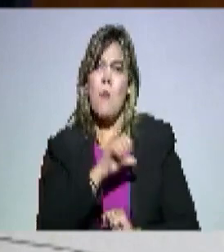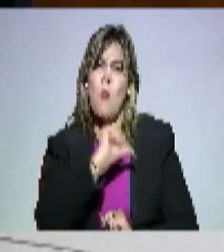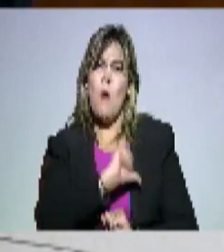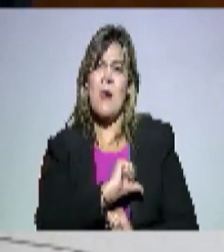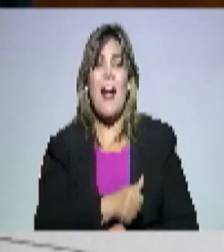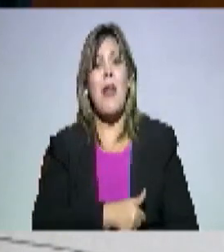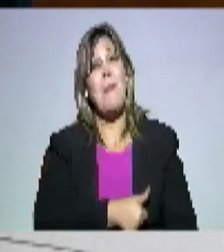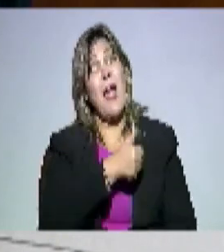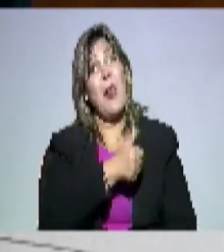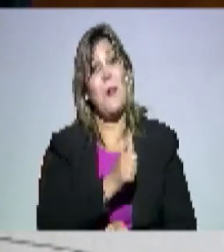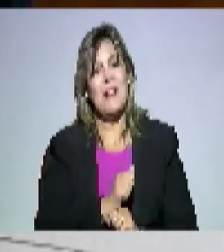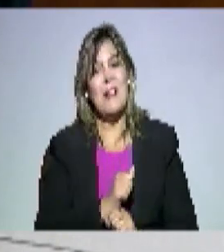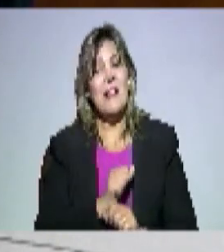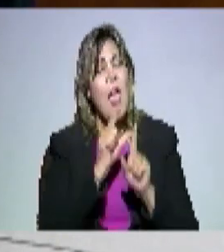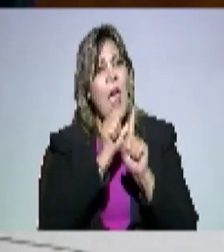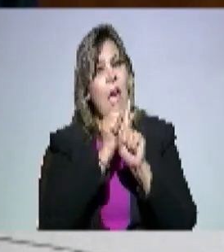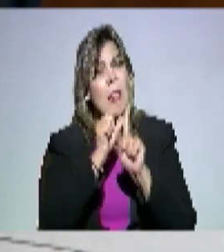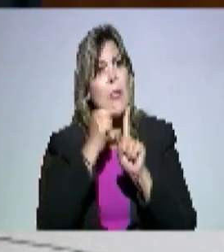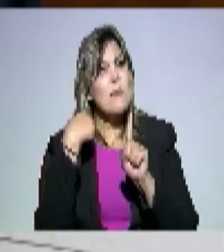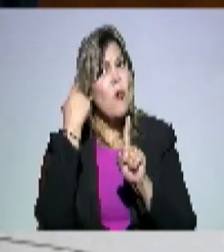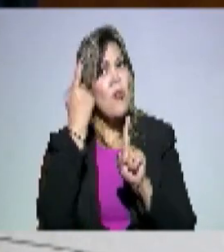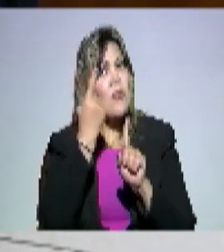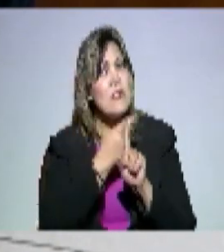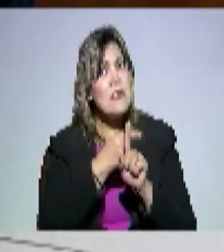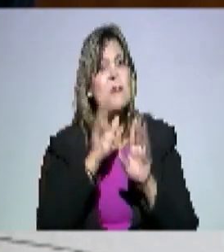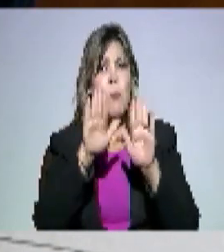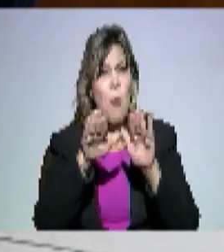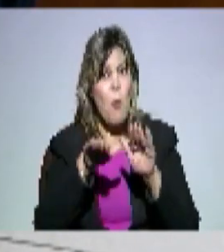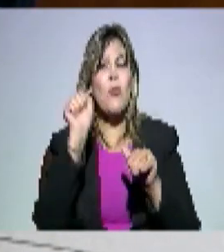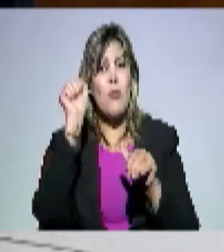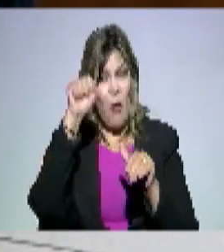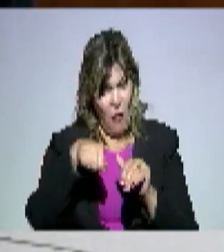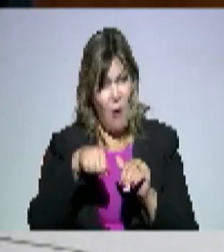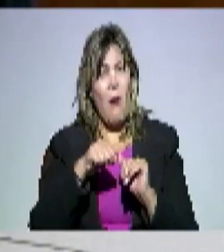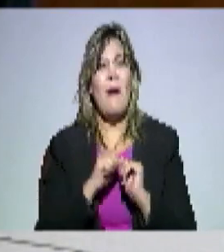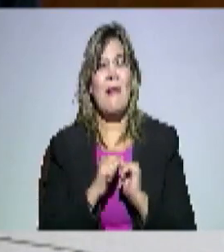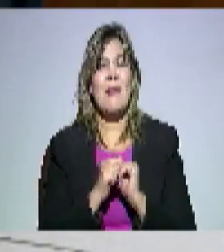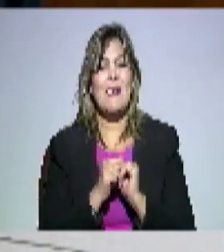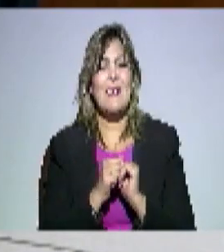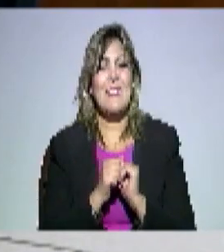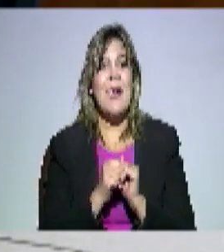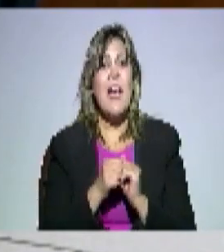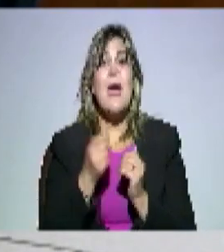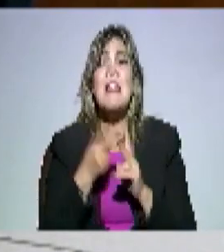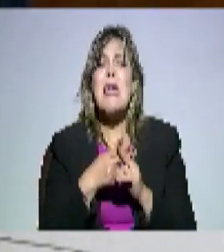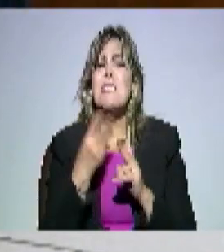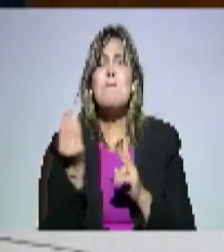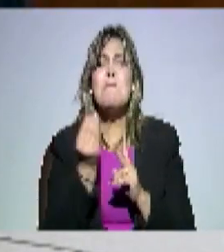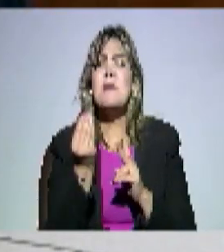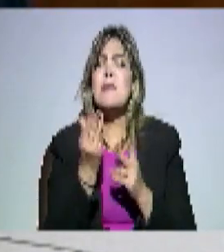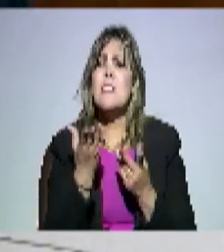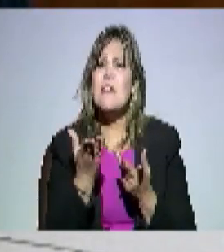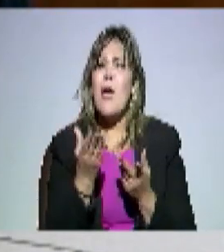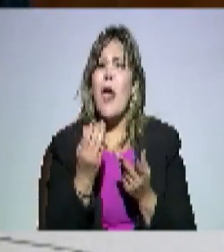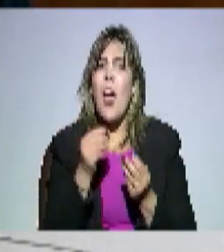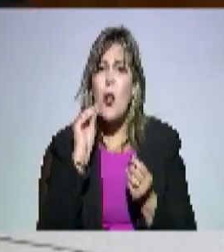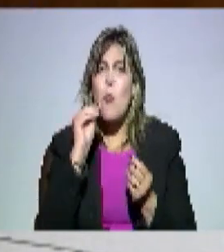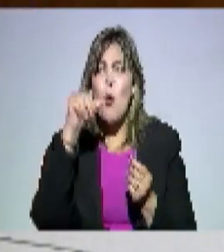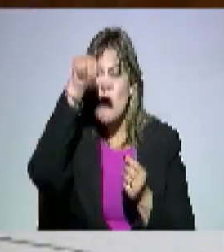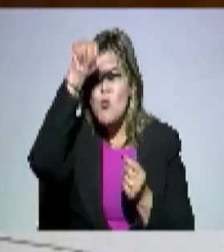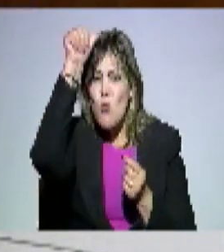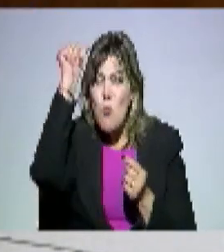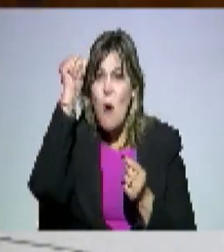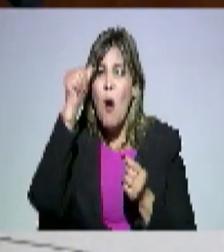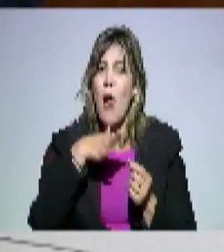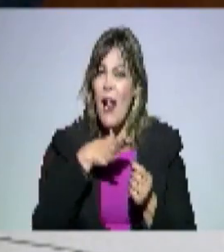دي موجوده وانا قديت هنا النماذج بتاع تنفيذ الوصيه دي بالذات من ناس بسيطه انا ما قلتش رهبان ما